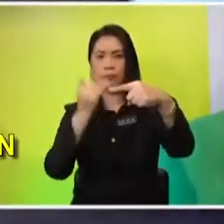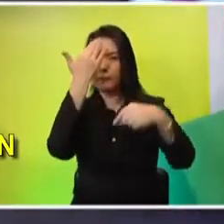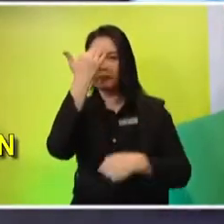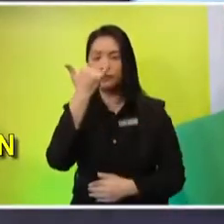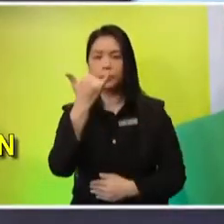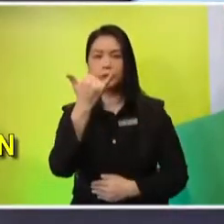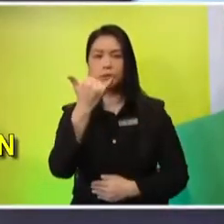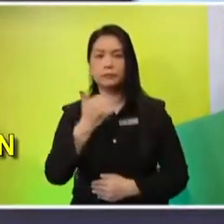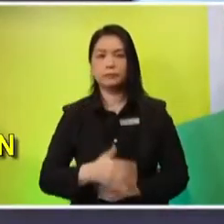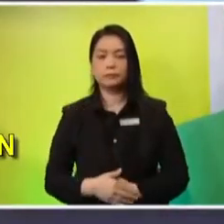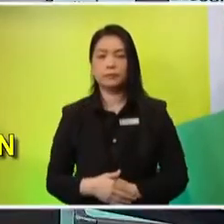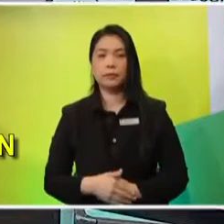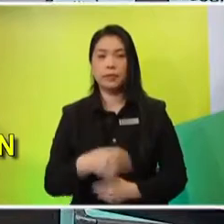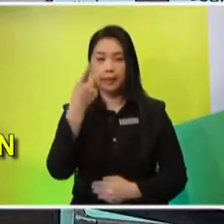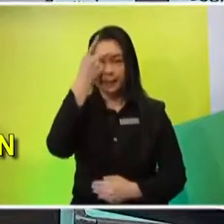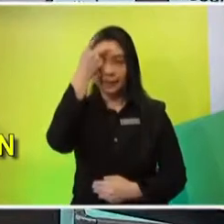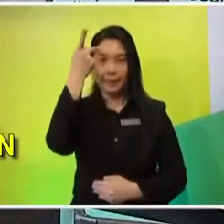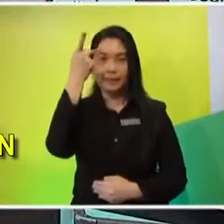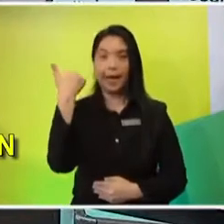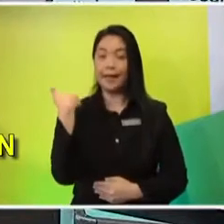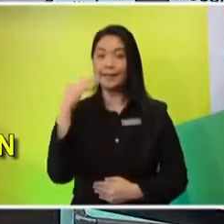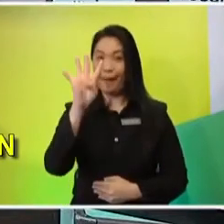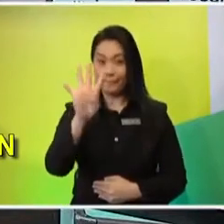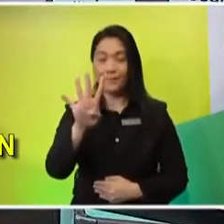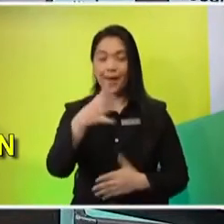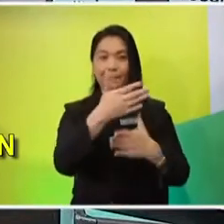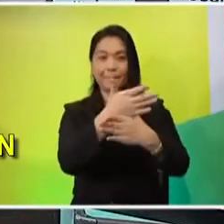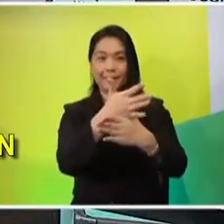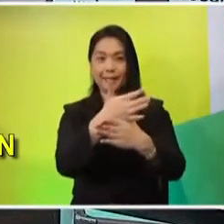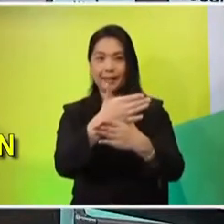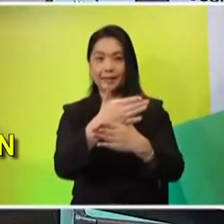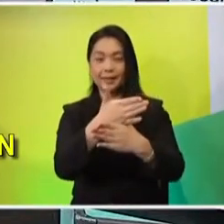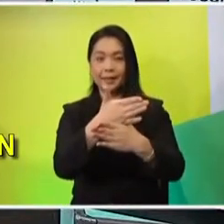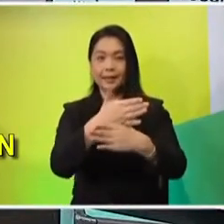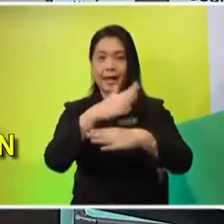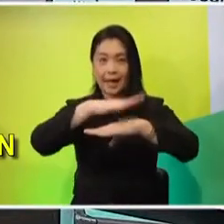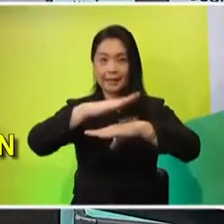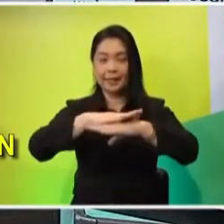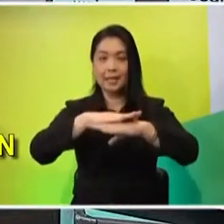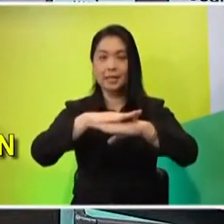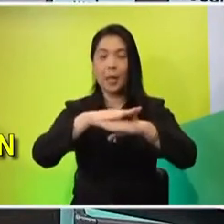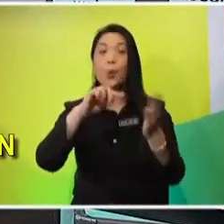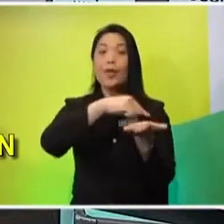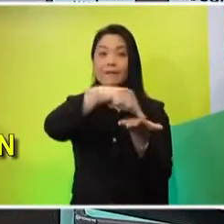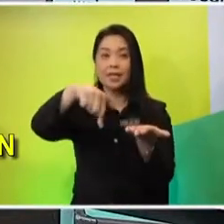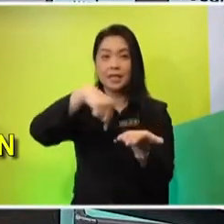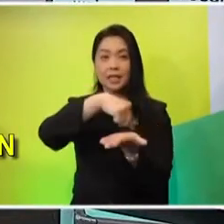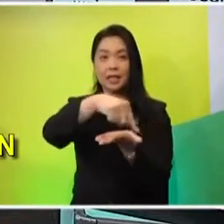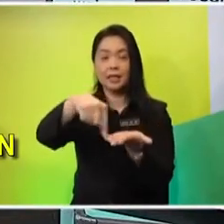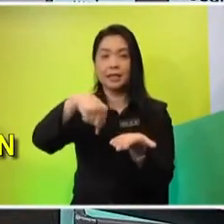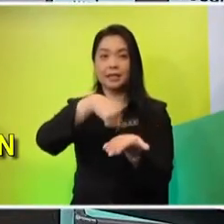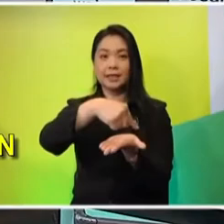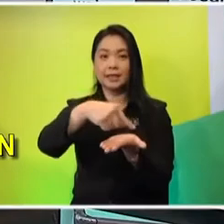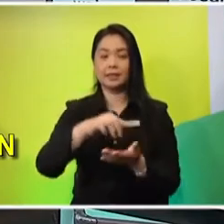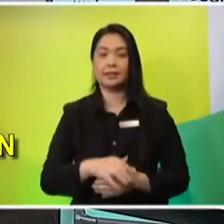Kenapa perempat? Kerana ada empat bahagian di atas wafer. Baik.